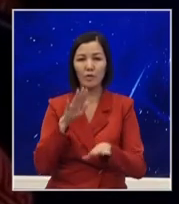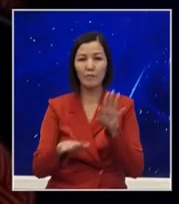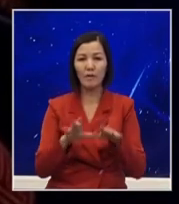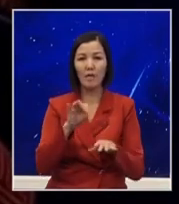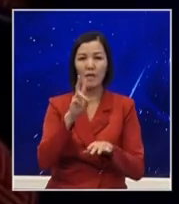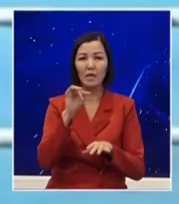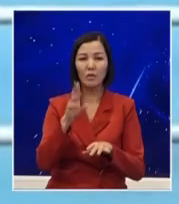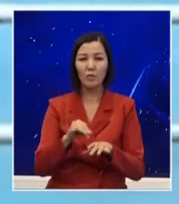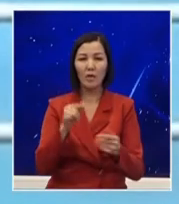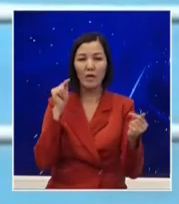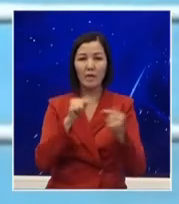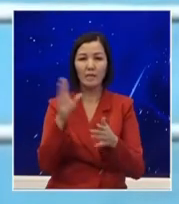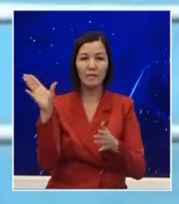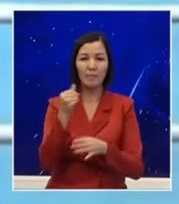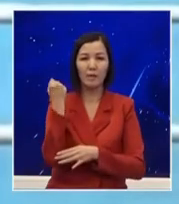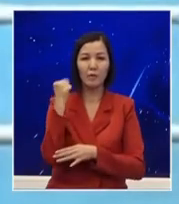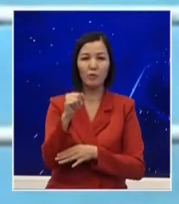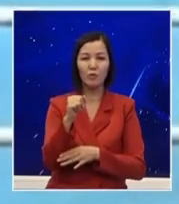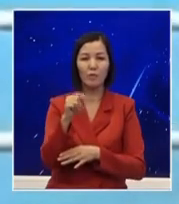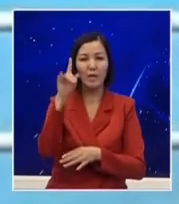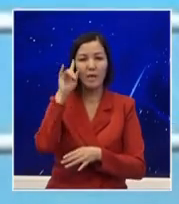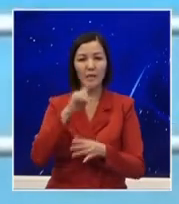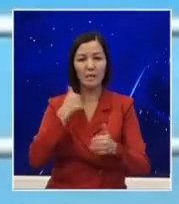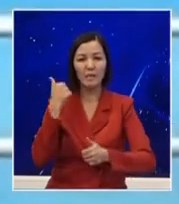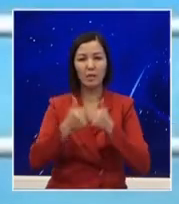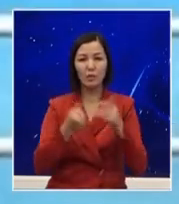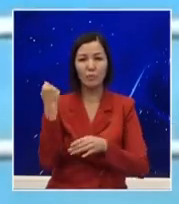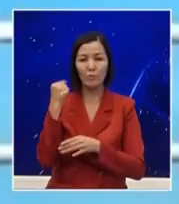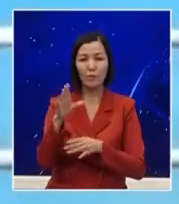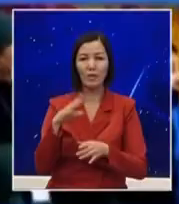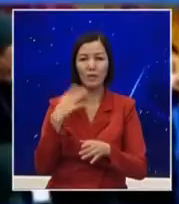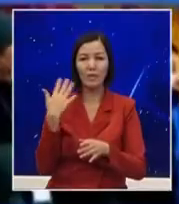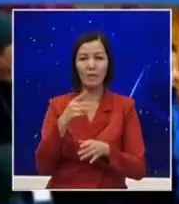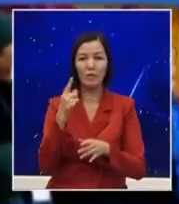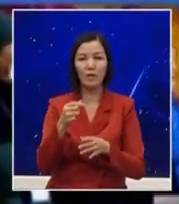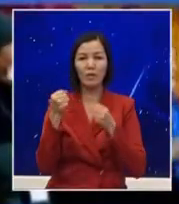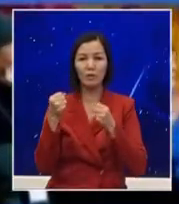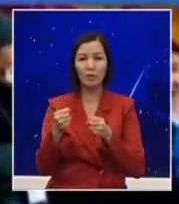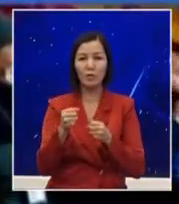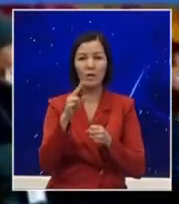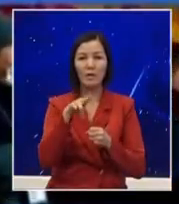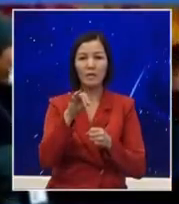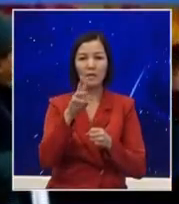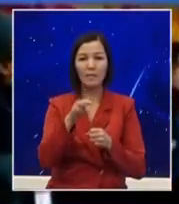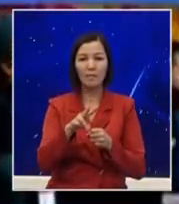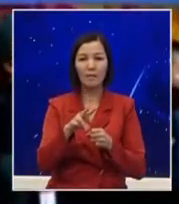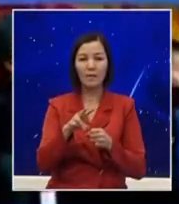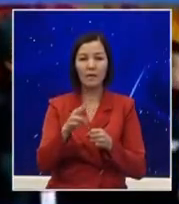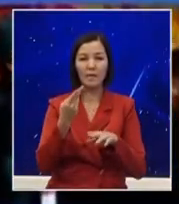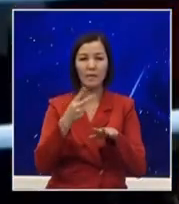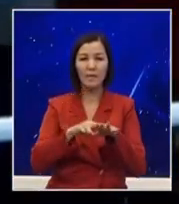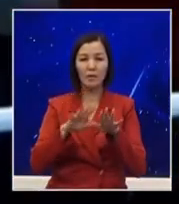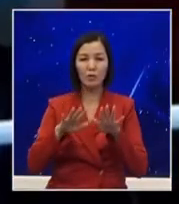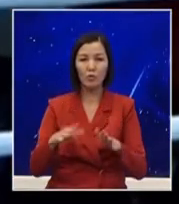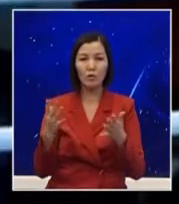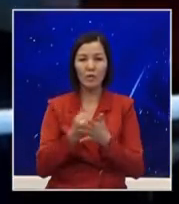Ертуған Зинуллинов қарсыластарының барлығын ұтып ел чемпион атанды. Елбек келіде жұдықтасқан Дәмір Әбдіқадыр қола жүлдені місе